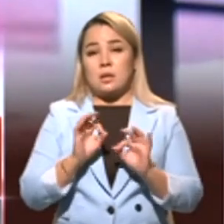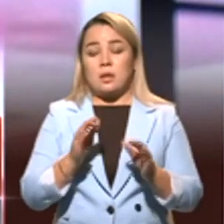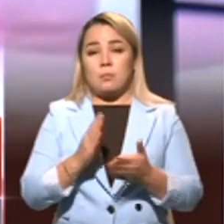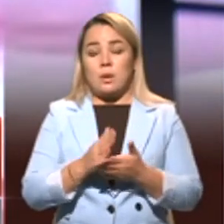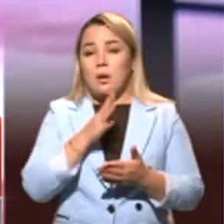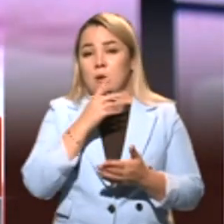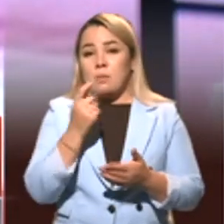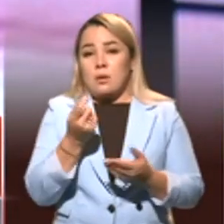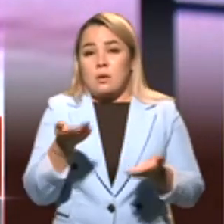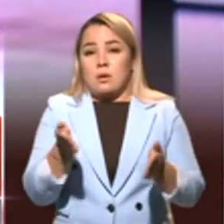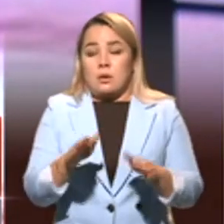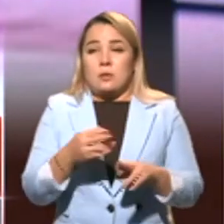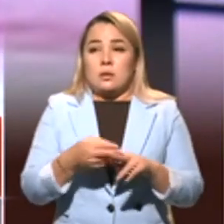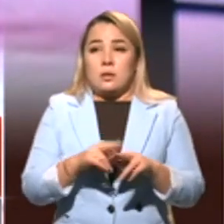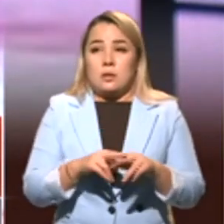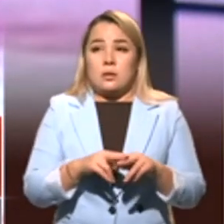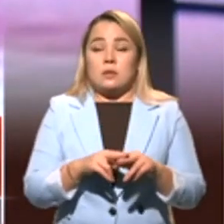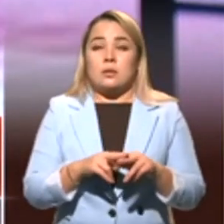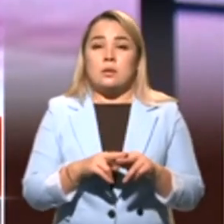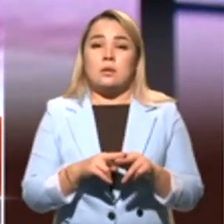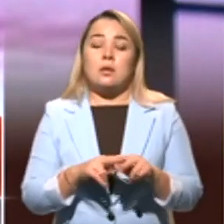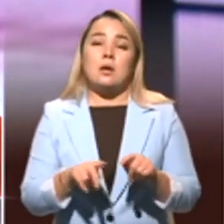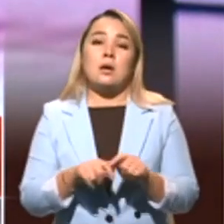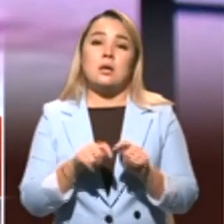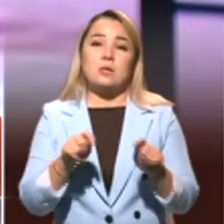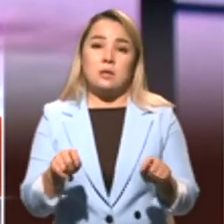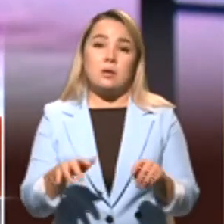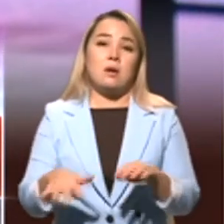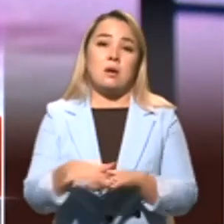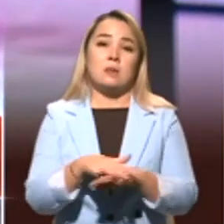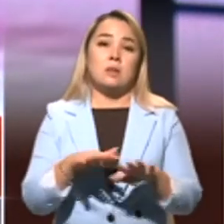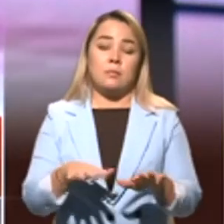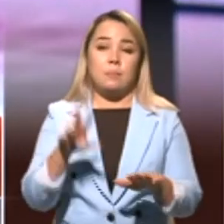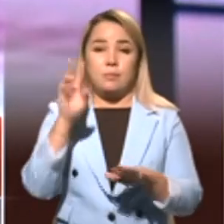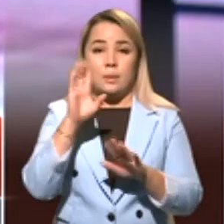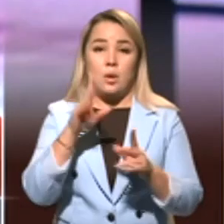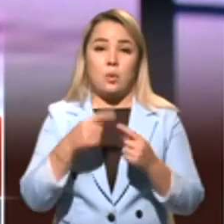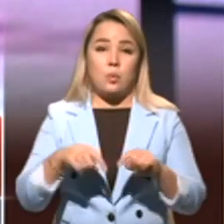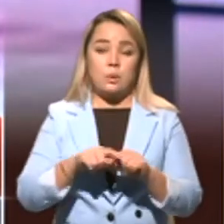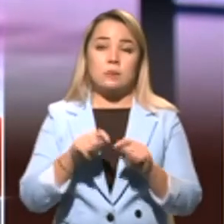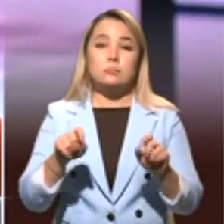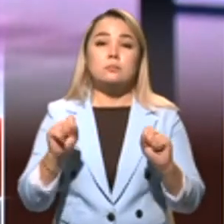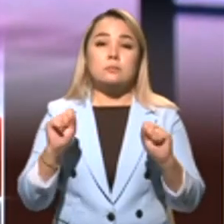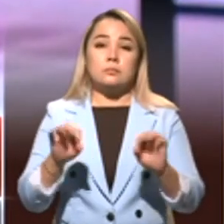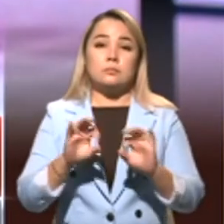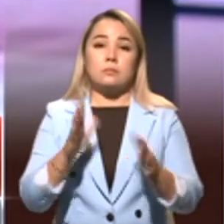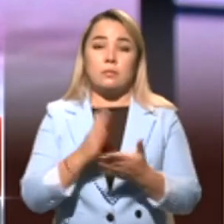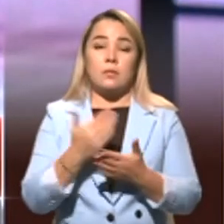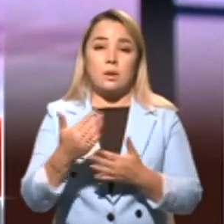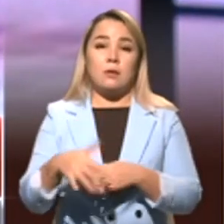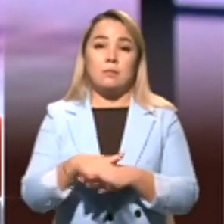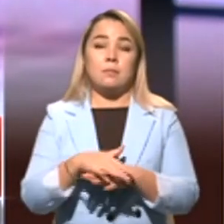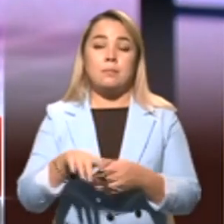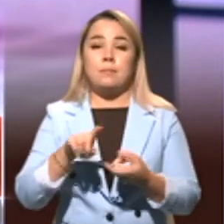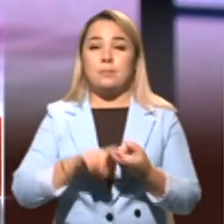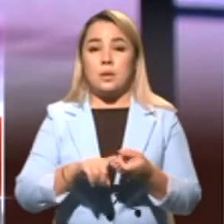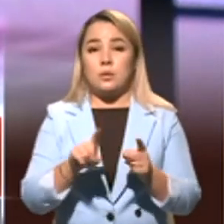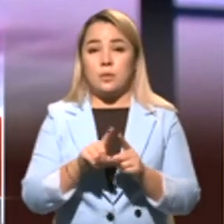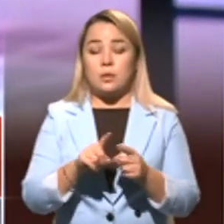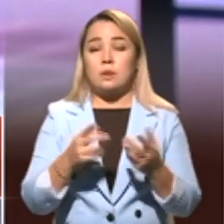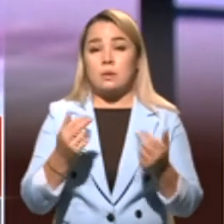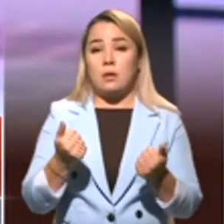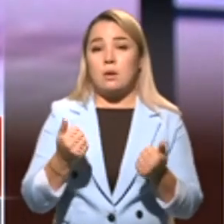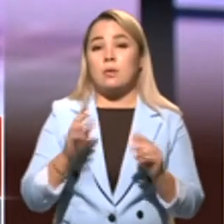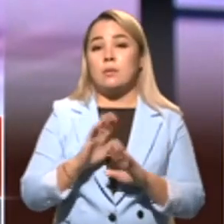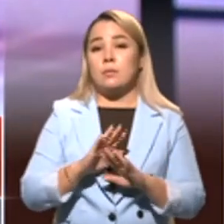бізде азақ уақыт қой. Жаңағы ашық алаңдарда, мемлекеттік емес органдарда болады деп тұр бұл кісілер, паркке байланысты.